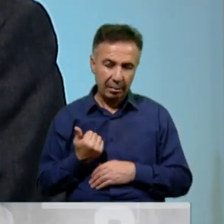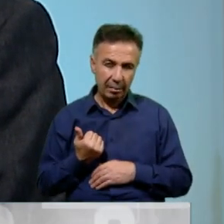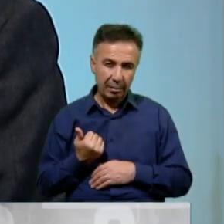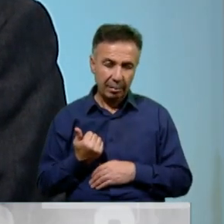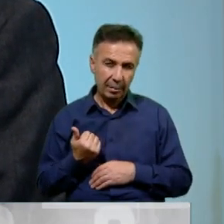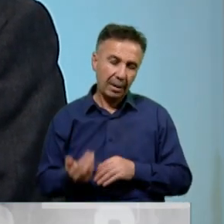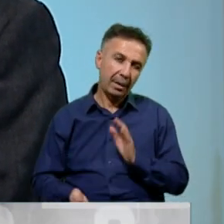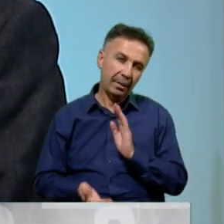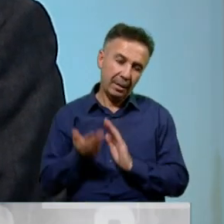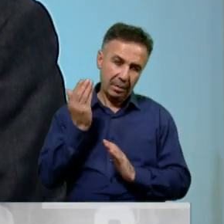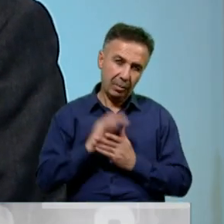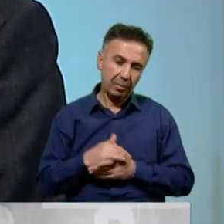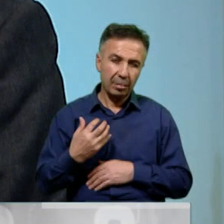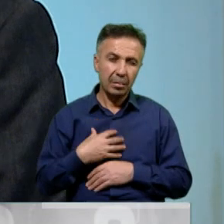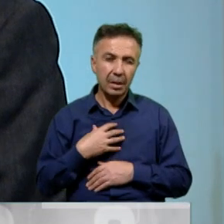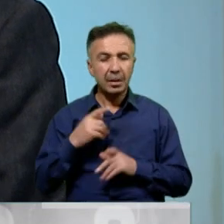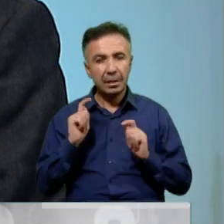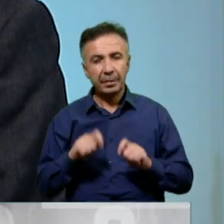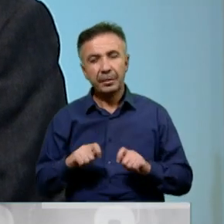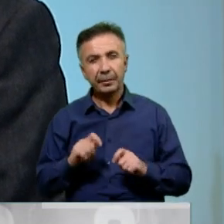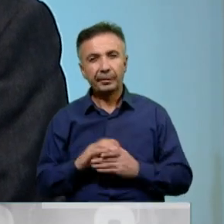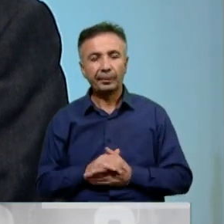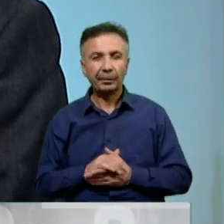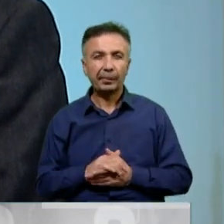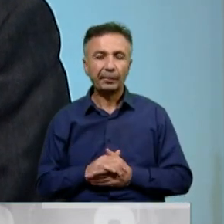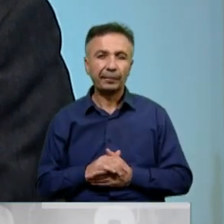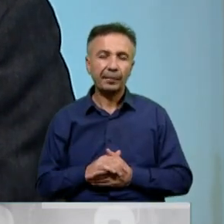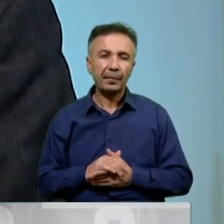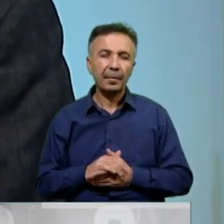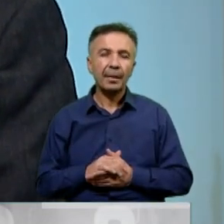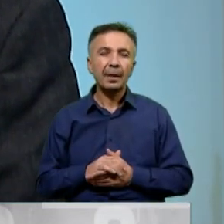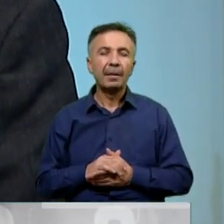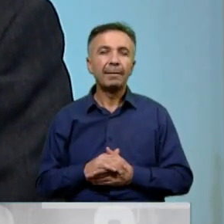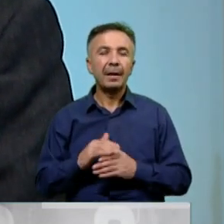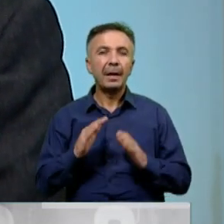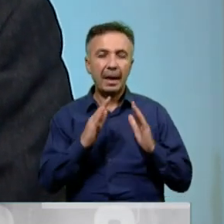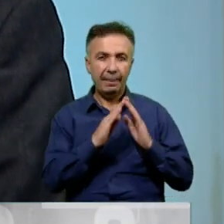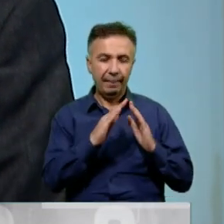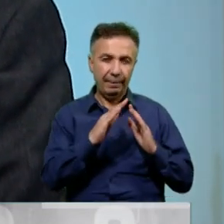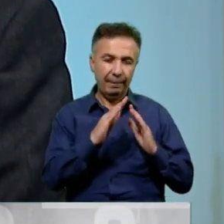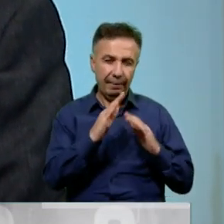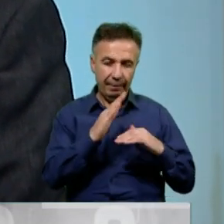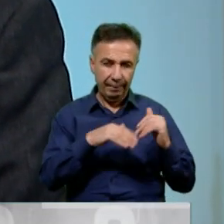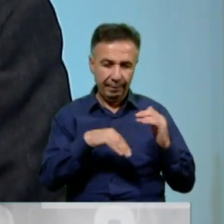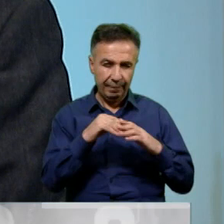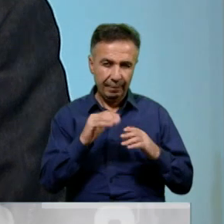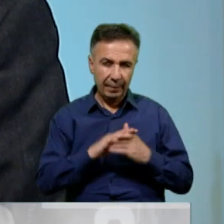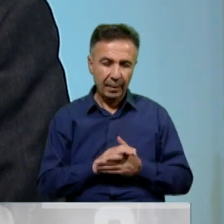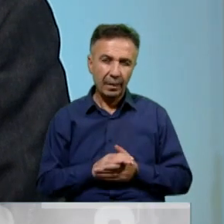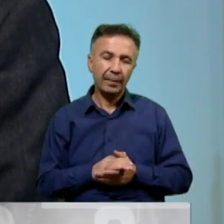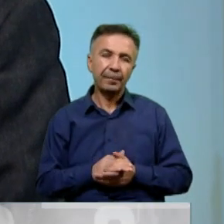malınız? Kendisi yapıyor herhalde. Villa değeri o zaman diyelim